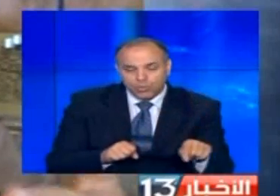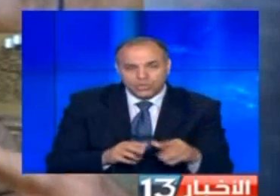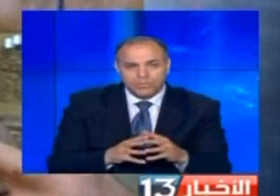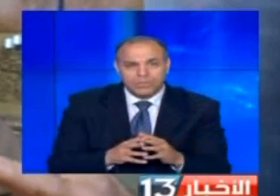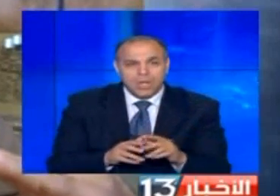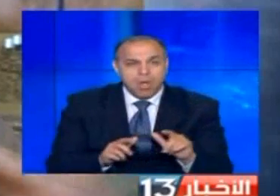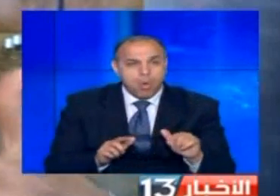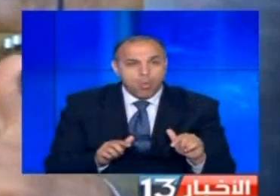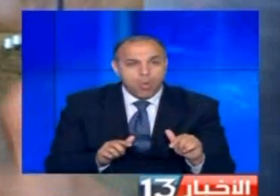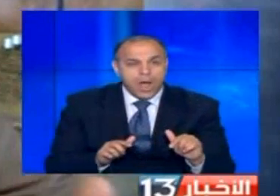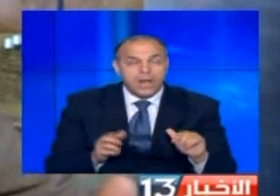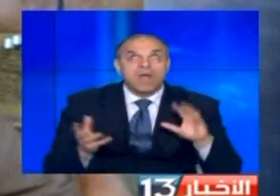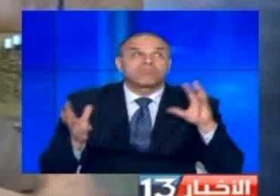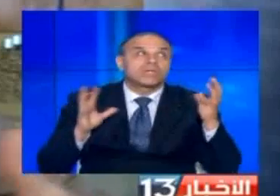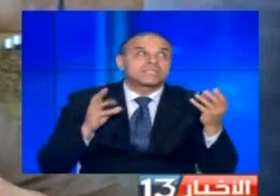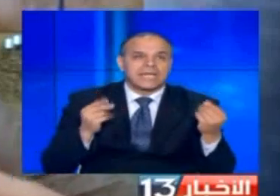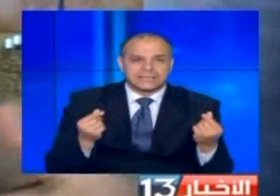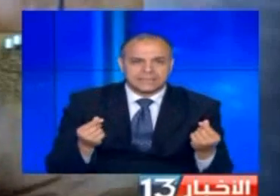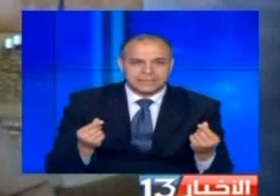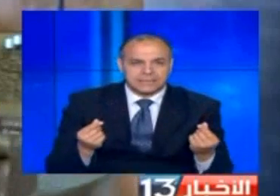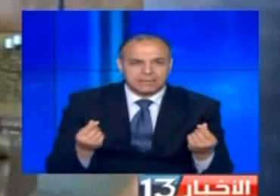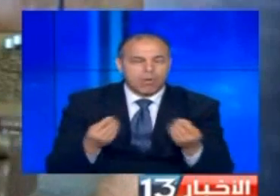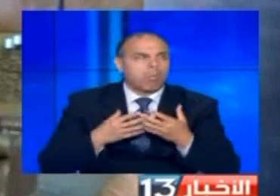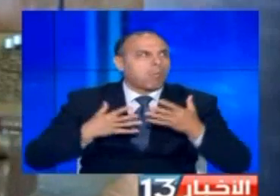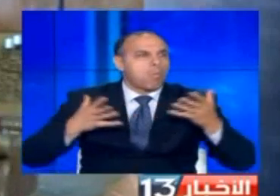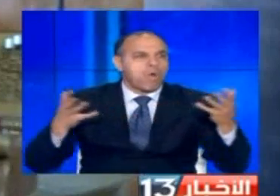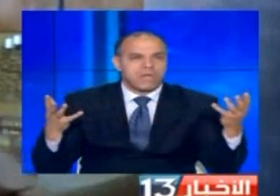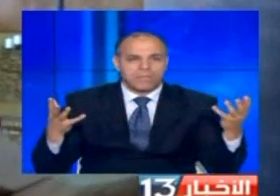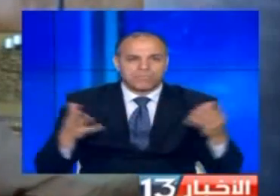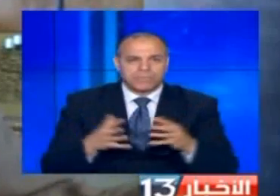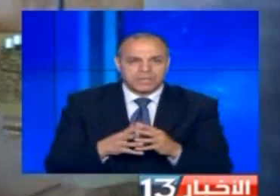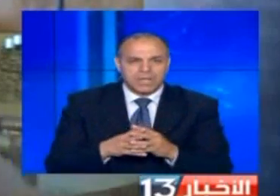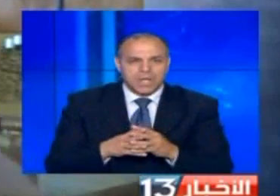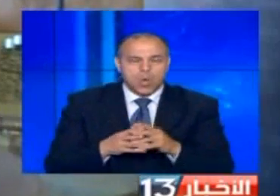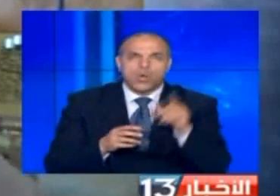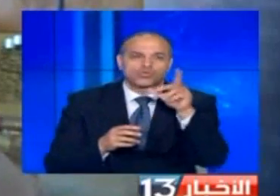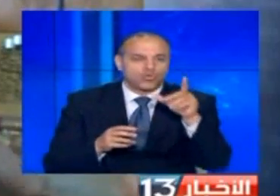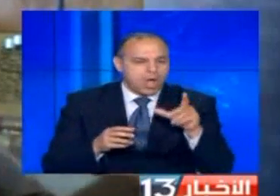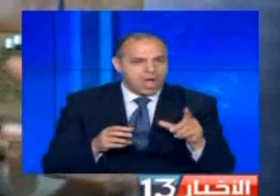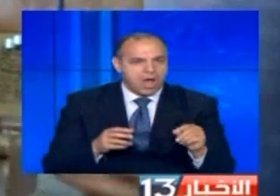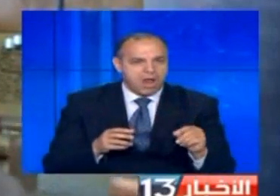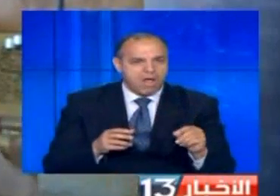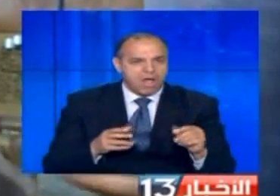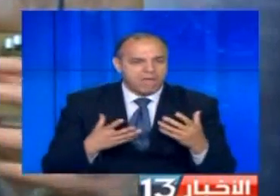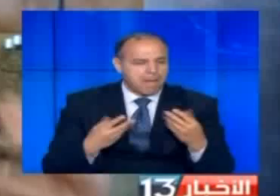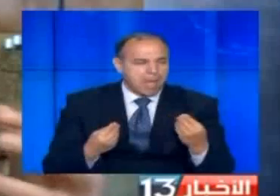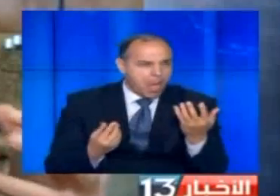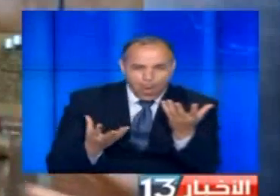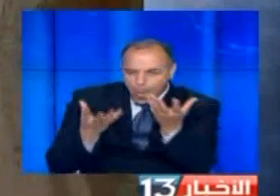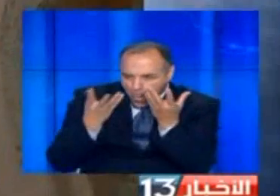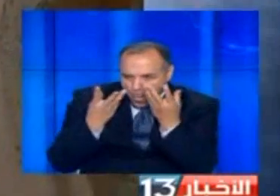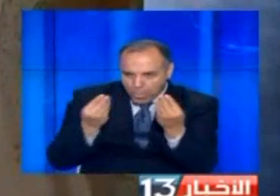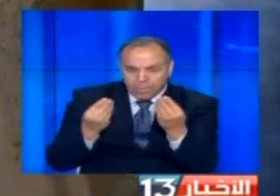وعننا الطقس وعننا المناخ يعني والجغرافيا اللي هي اتراكتيف اللي هي جذابه